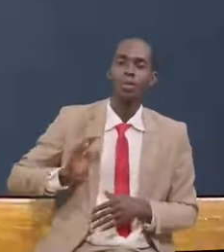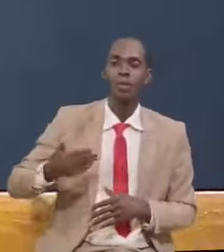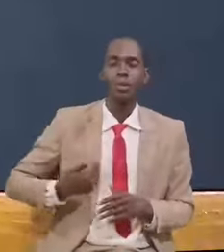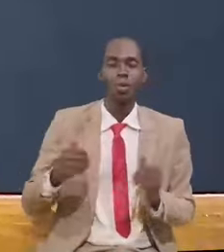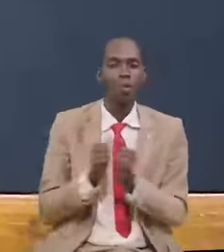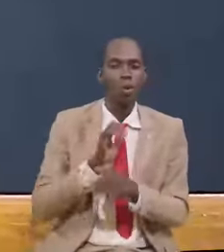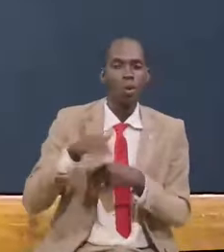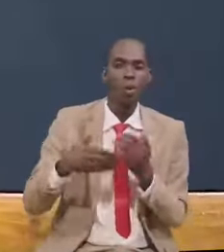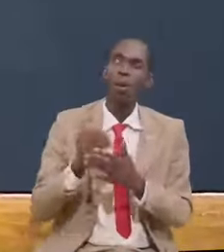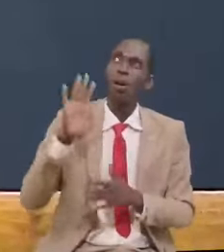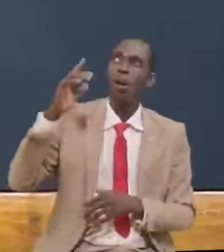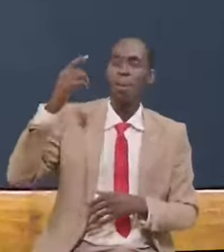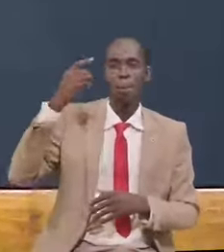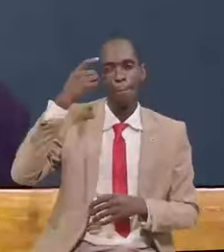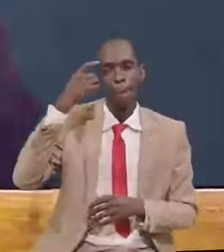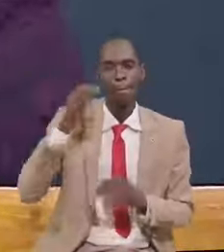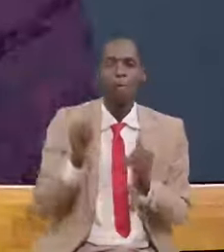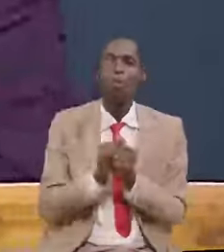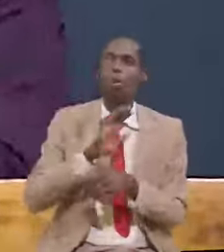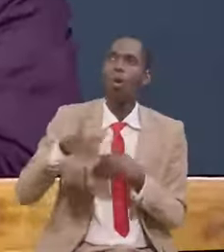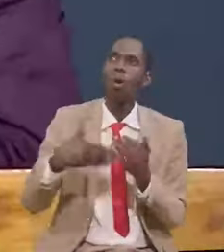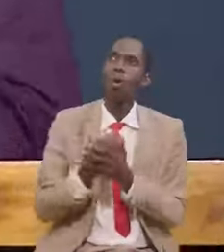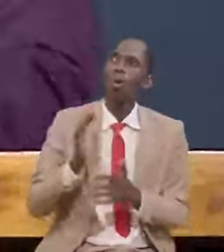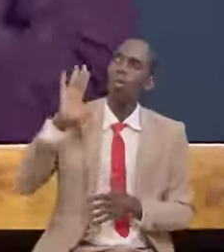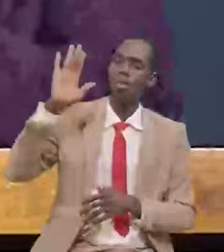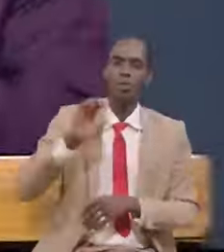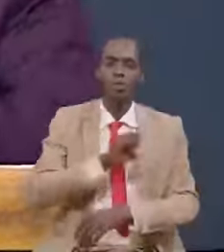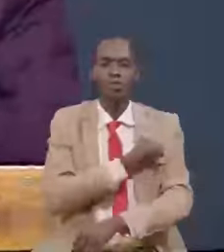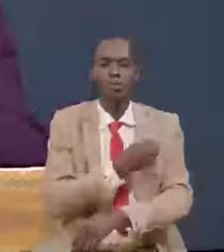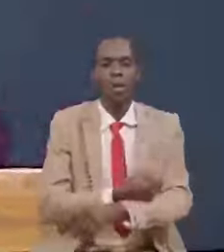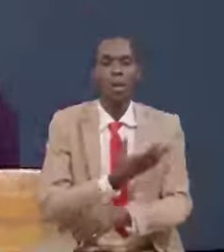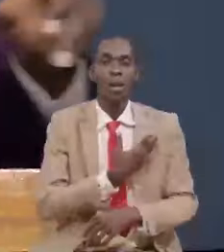force, de toute sa force.